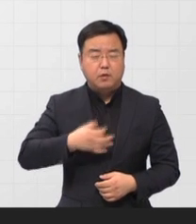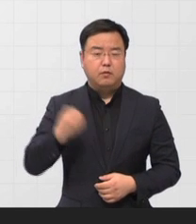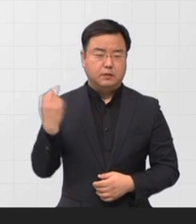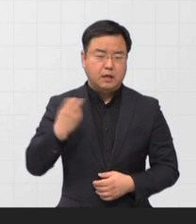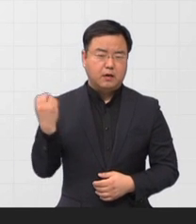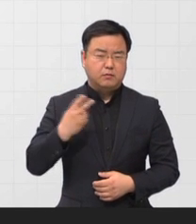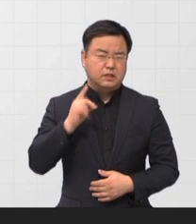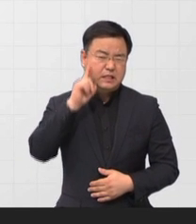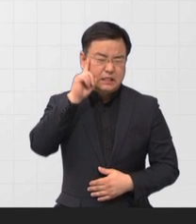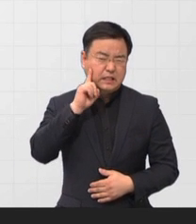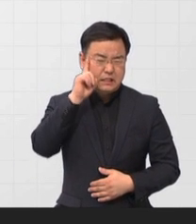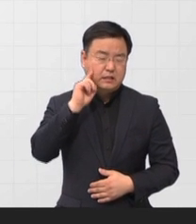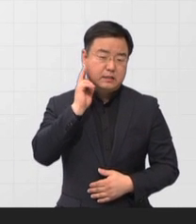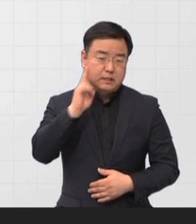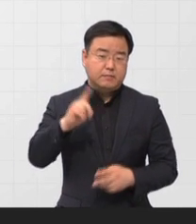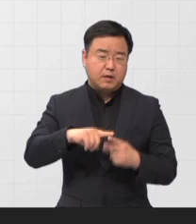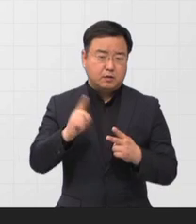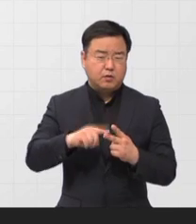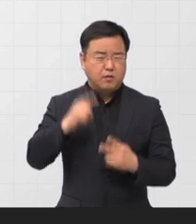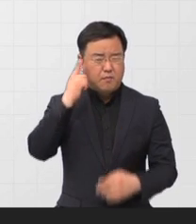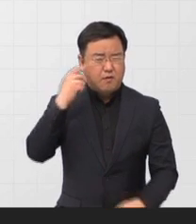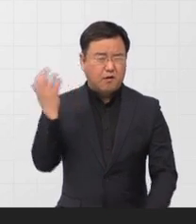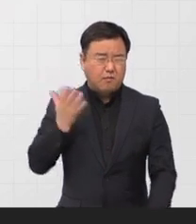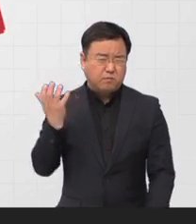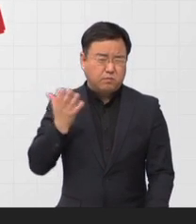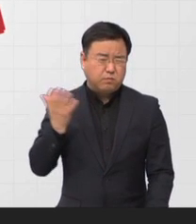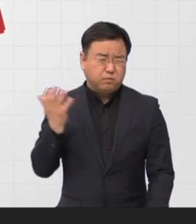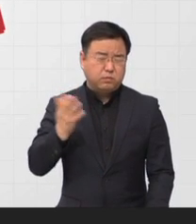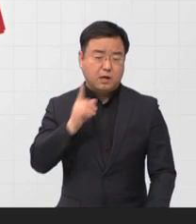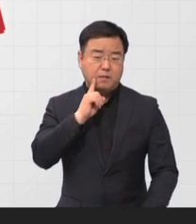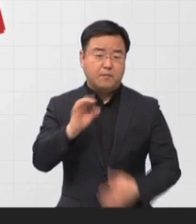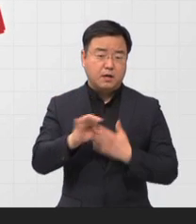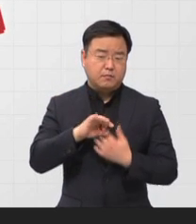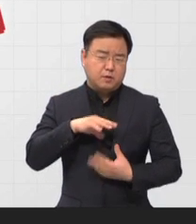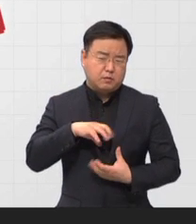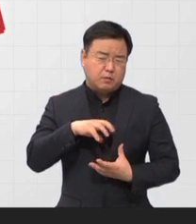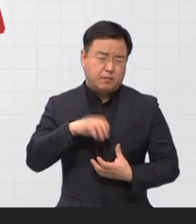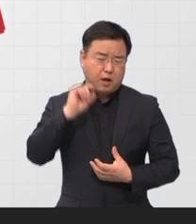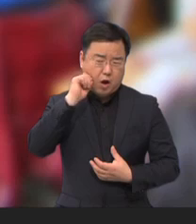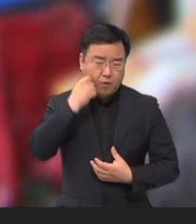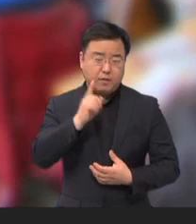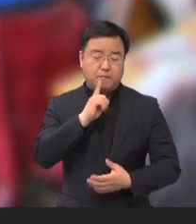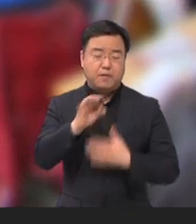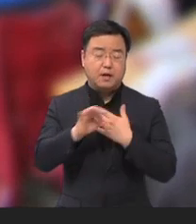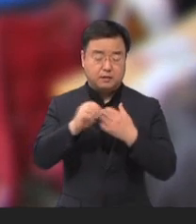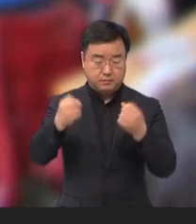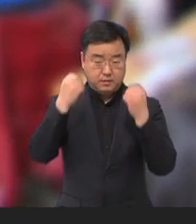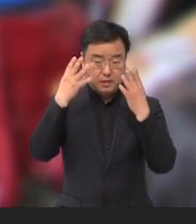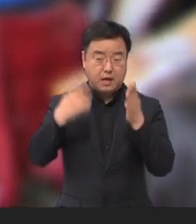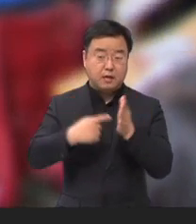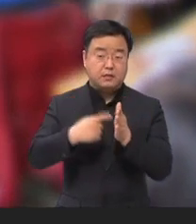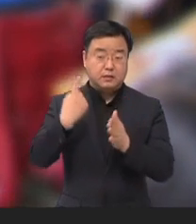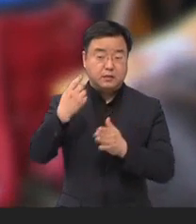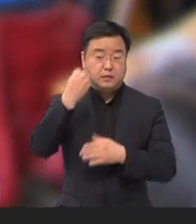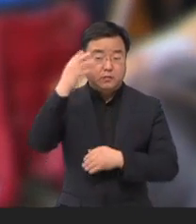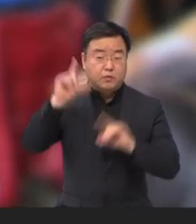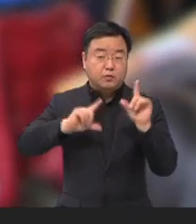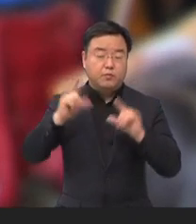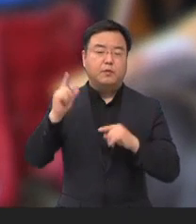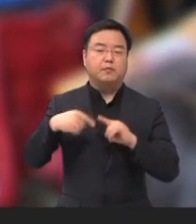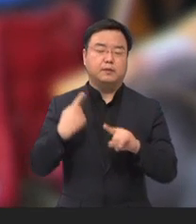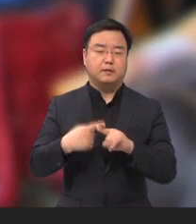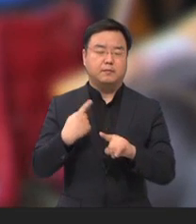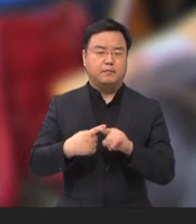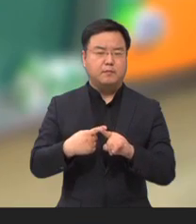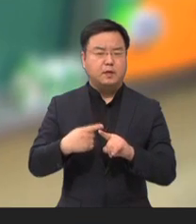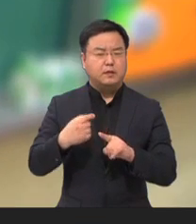이유없이 두통과 소화불량을 호소하면 새학기 증후군을 의심해 봐야 합니다 특히 불안감과 긴장감이 심해지면